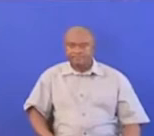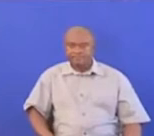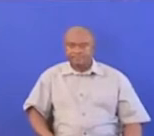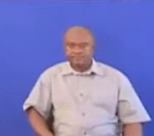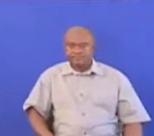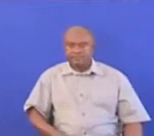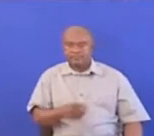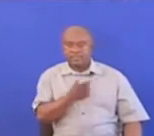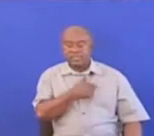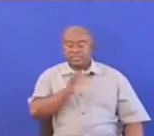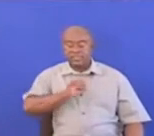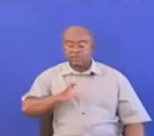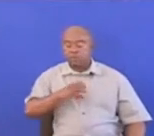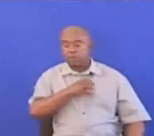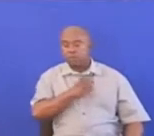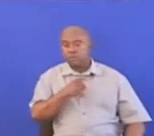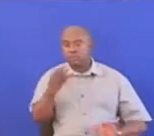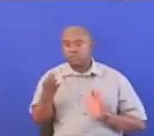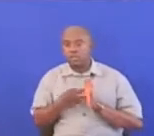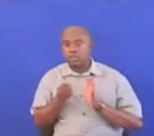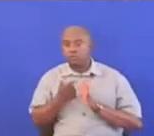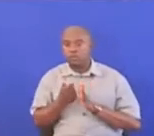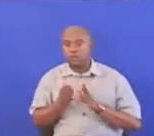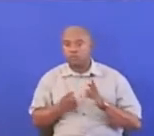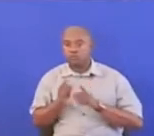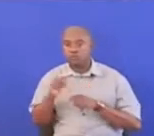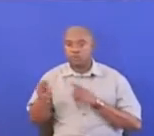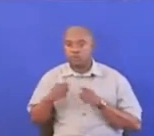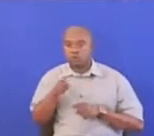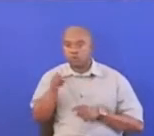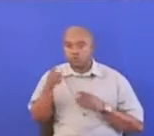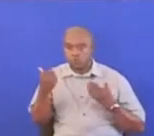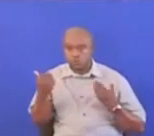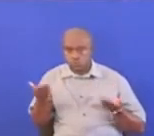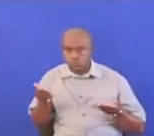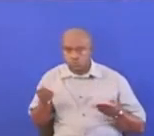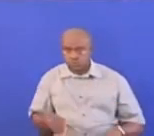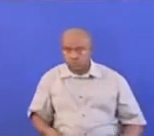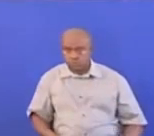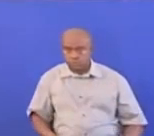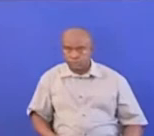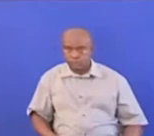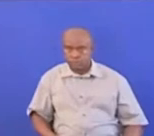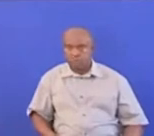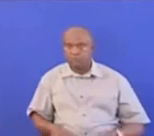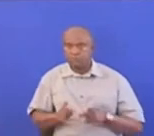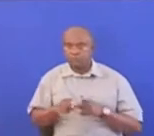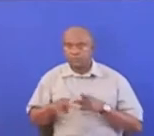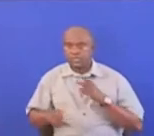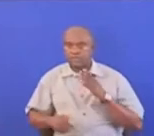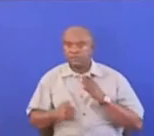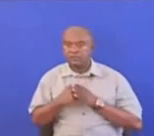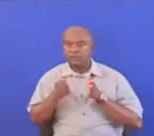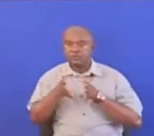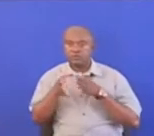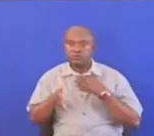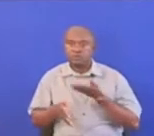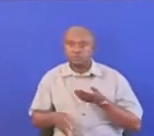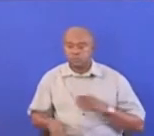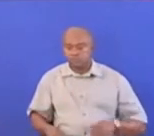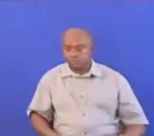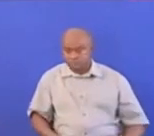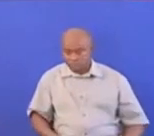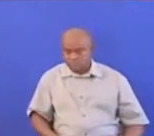alituma mawaziri 8 kwenda kutatua mgogoro huu. Lakini vile vile viongozi wakubwa wa serikali